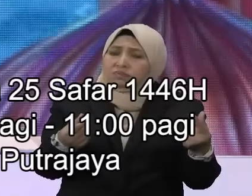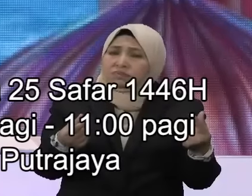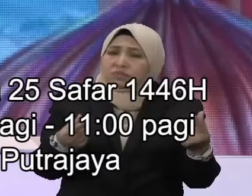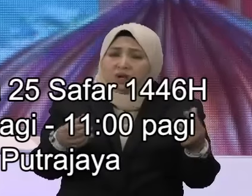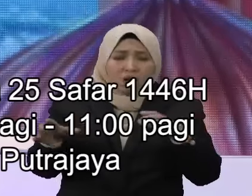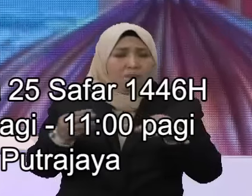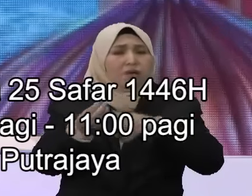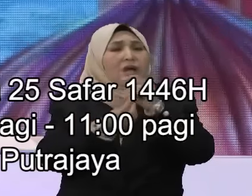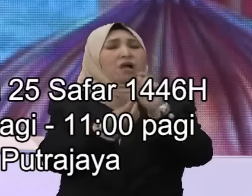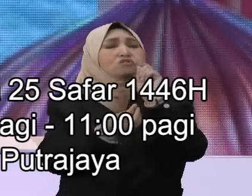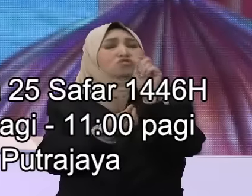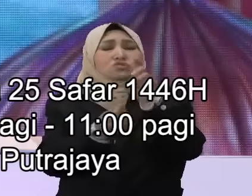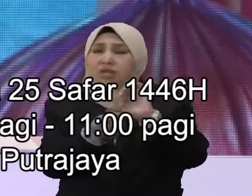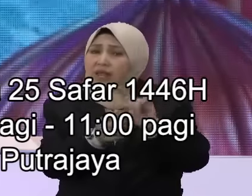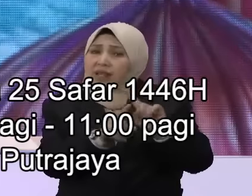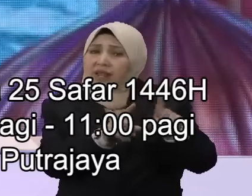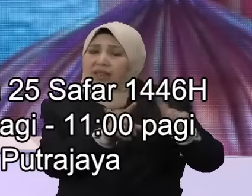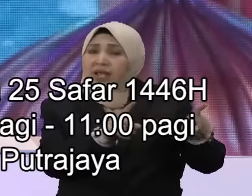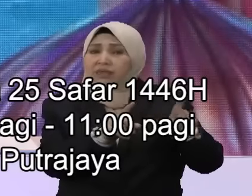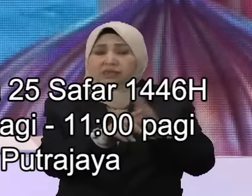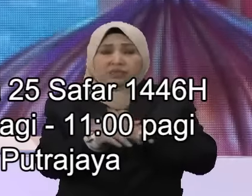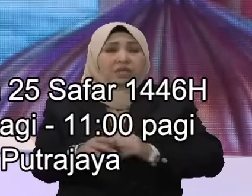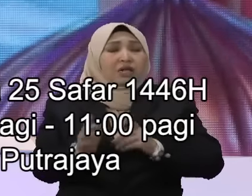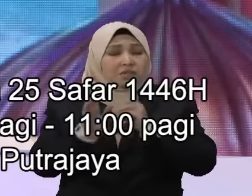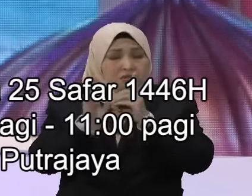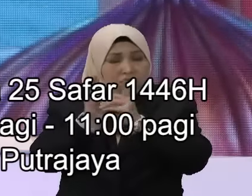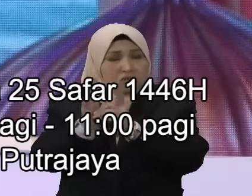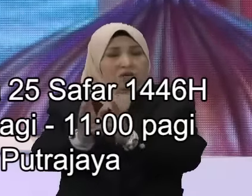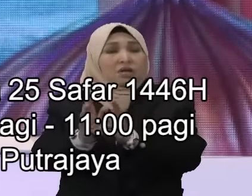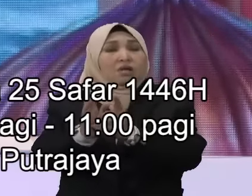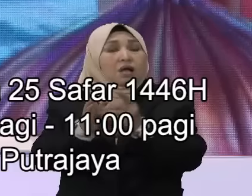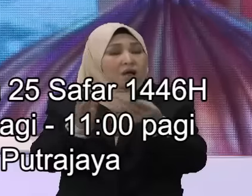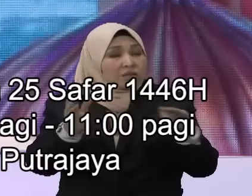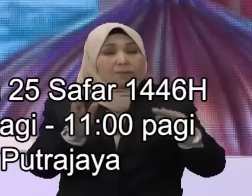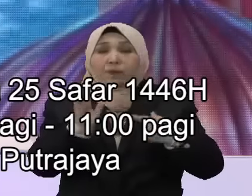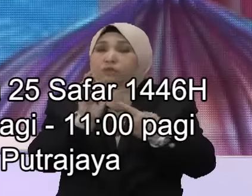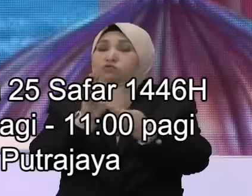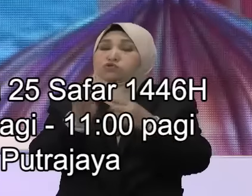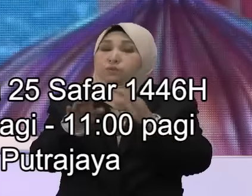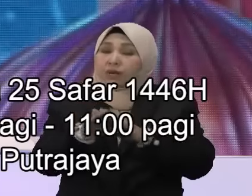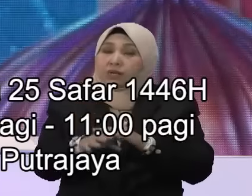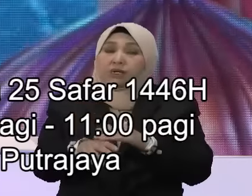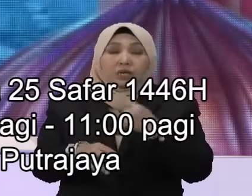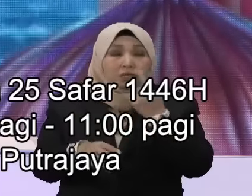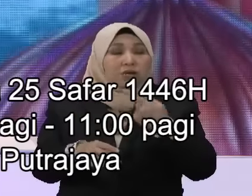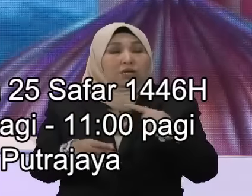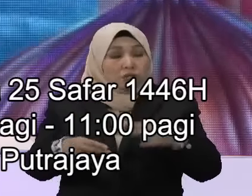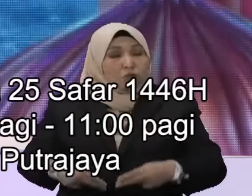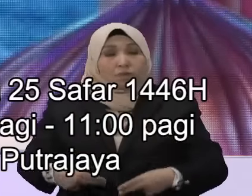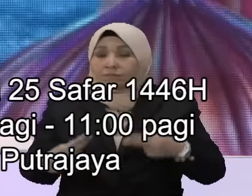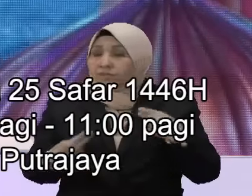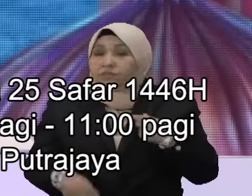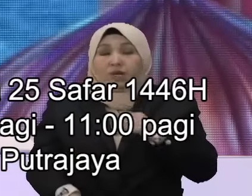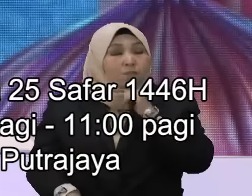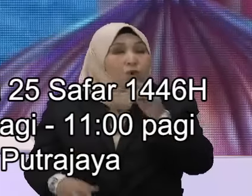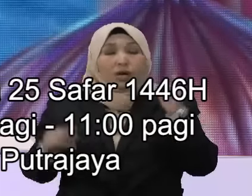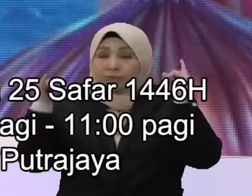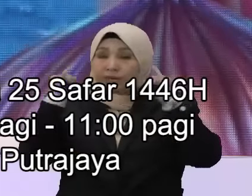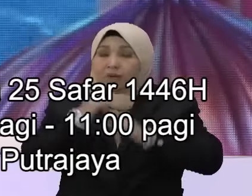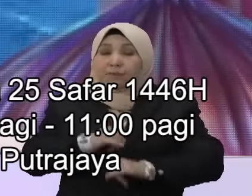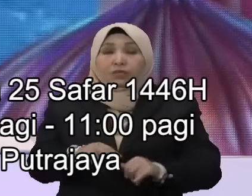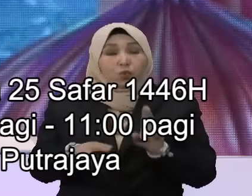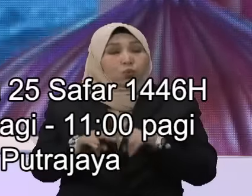menunaikan hajinya dan sebagainya. Manakala infak harta itu menunjukkan kepada, nak katanya kita hidup ni bukan beribadah, duduk